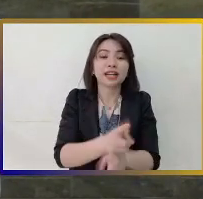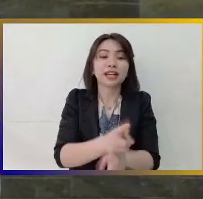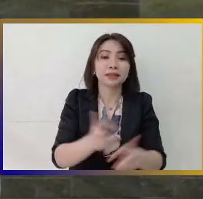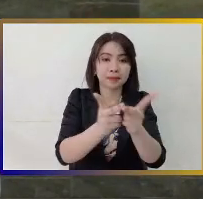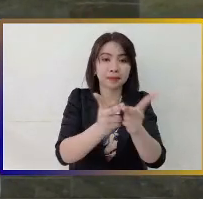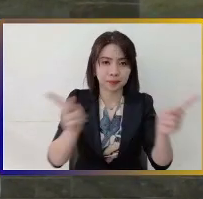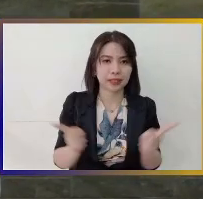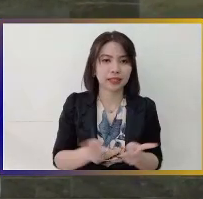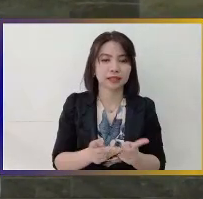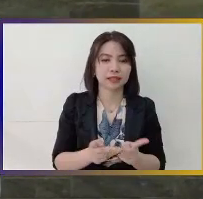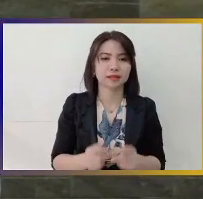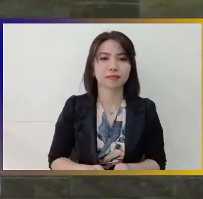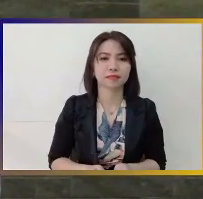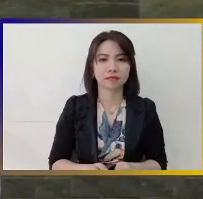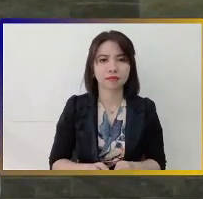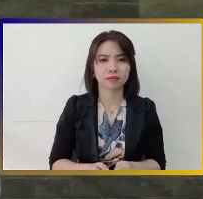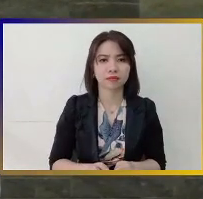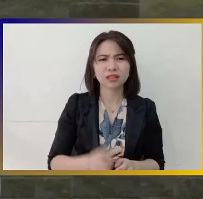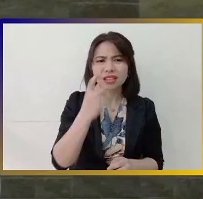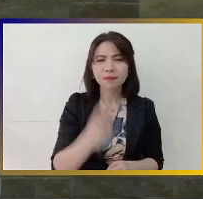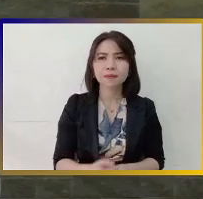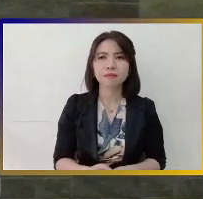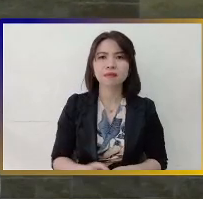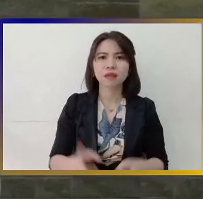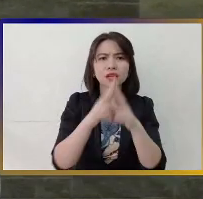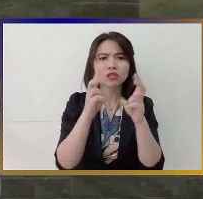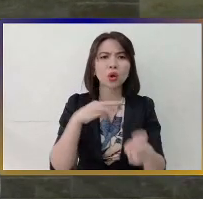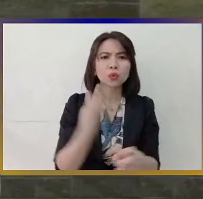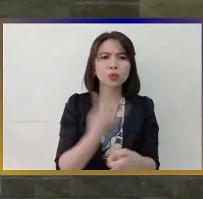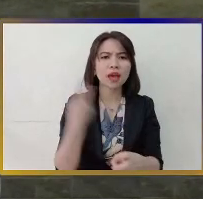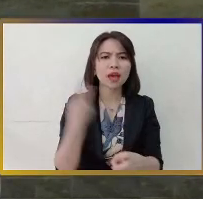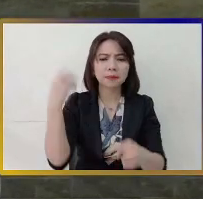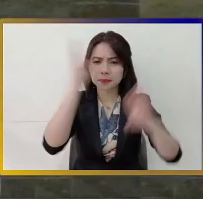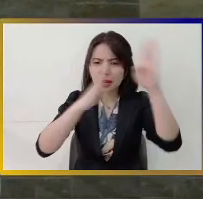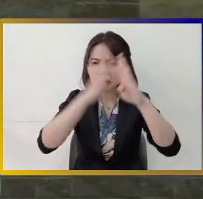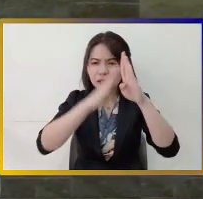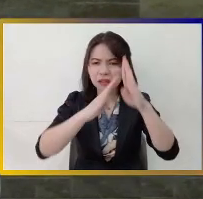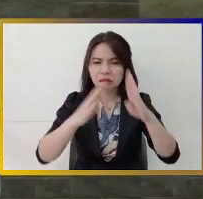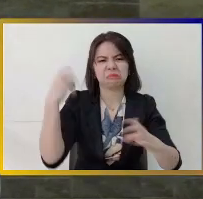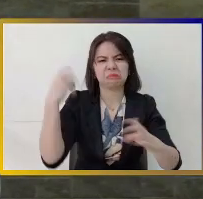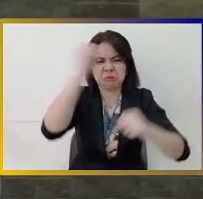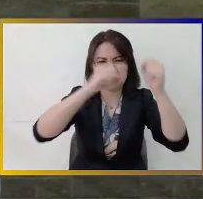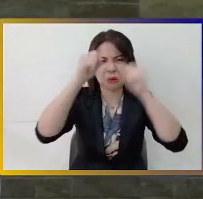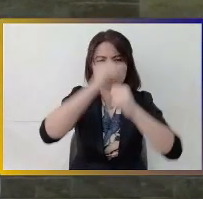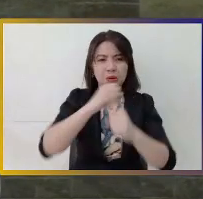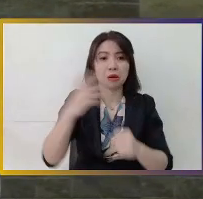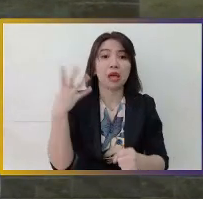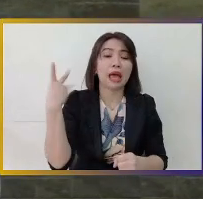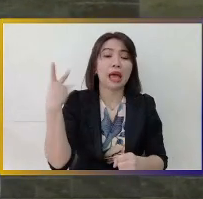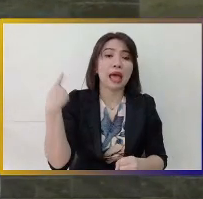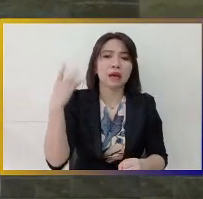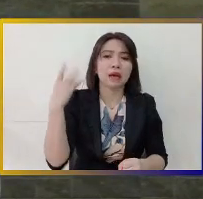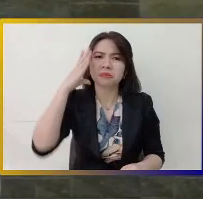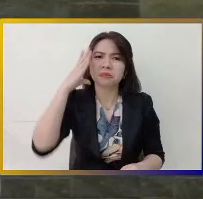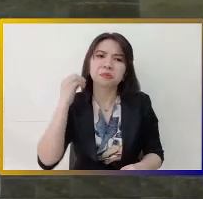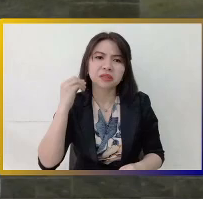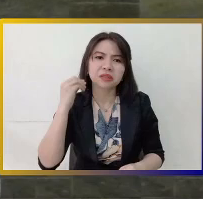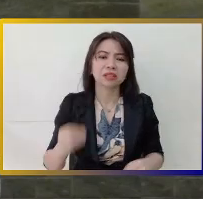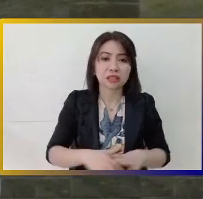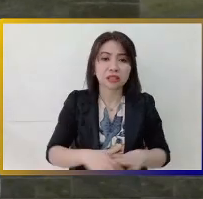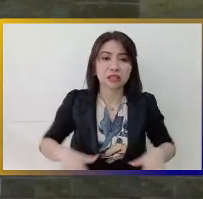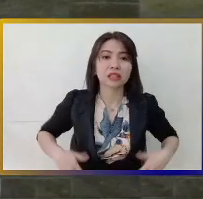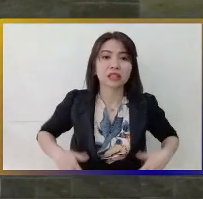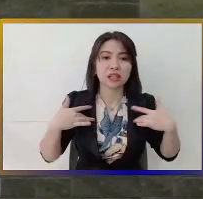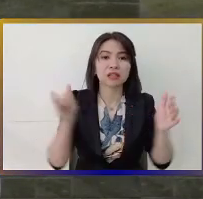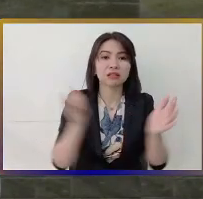Na kahit na po tayo may problema, kahit na tayo may deformity, kahit na po tayo merong hindi magandang nasa kalooban po natin,